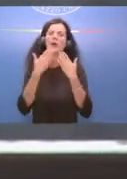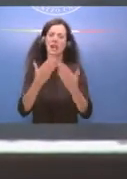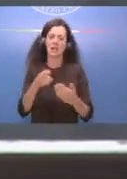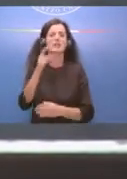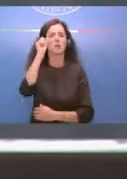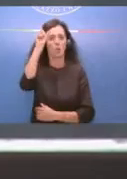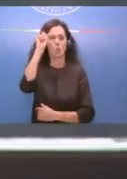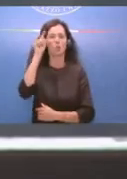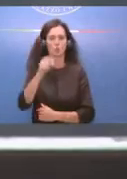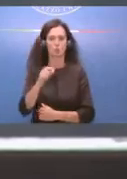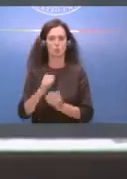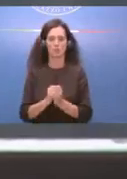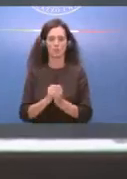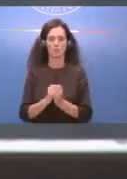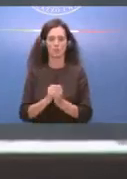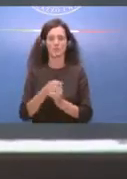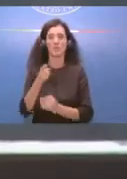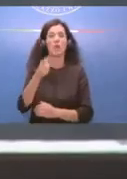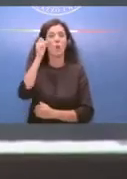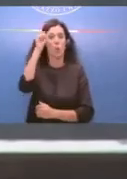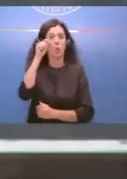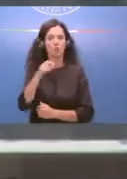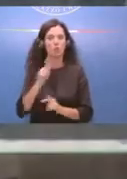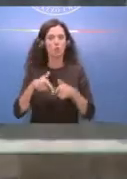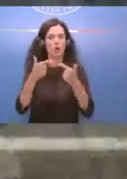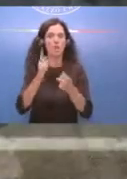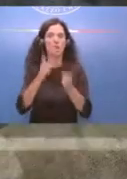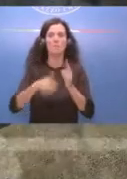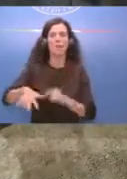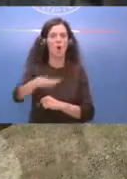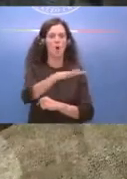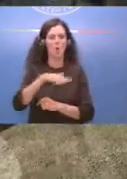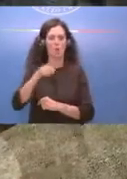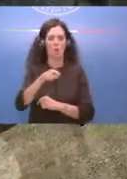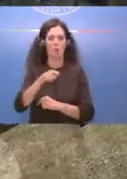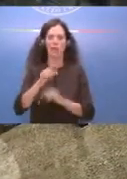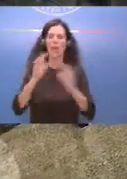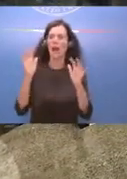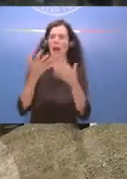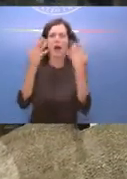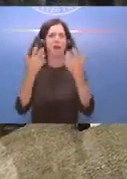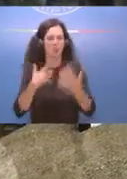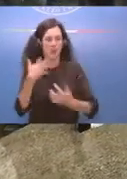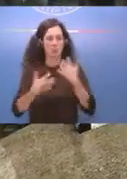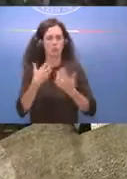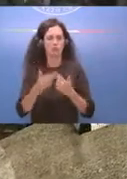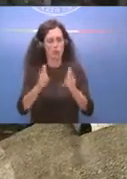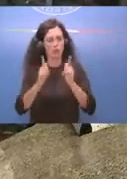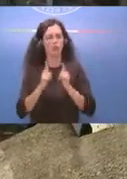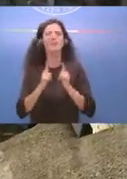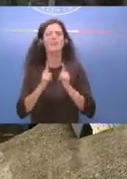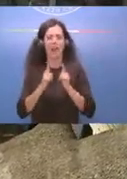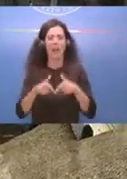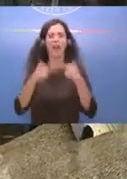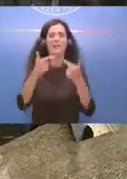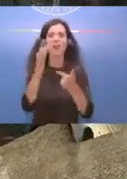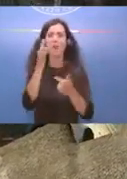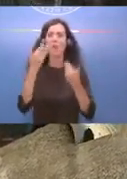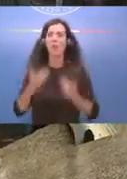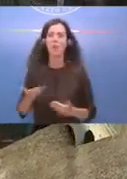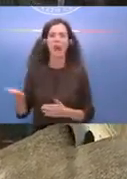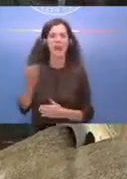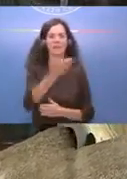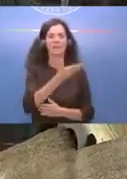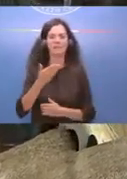prima dell'azione di governo alla cultura parla i popoli le emozioni che le arti ci regala non il potere di consegnare all'umanità intera il senso